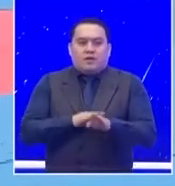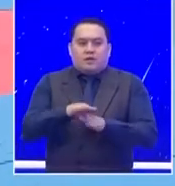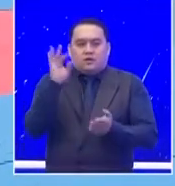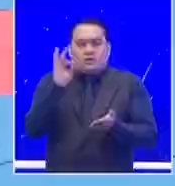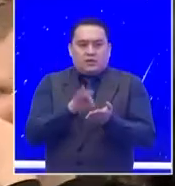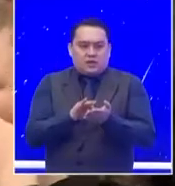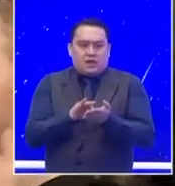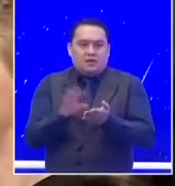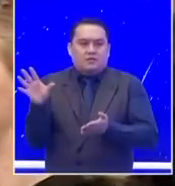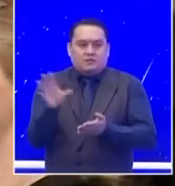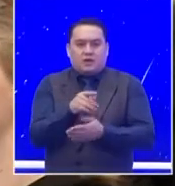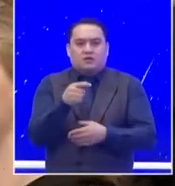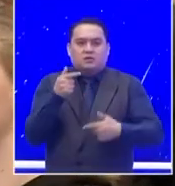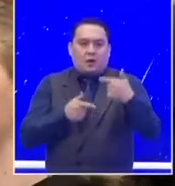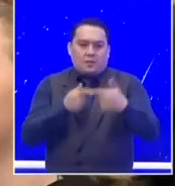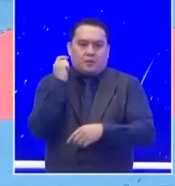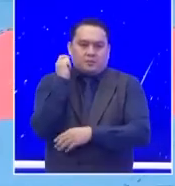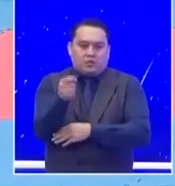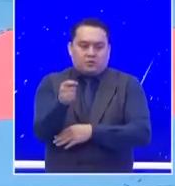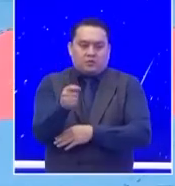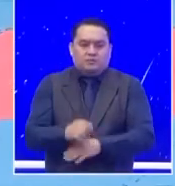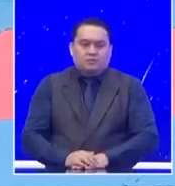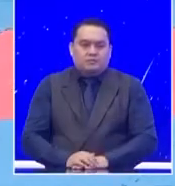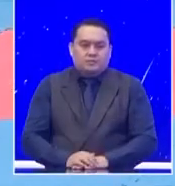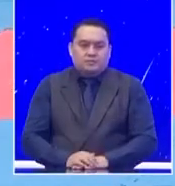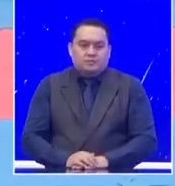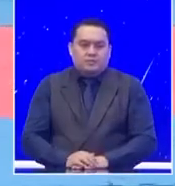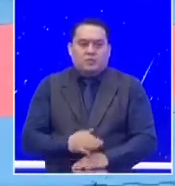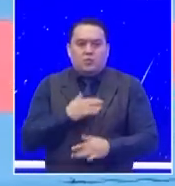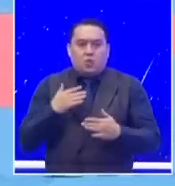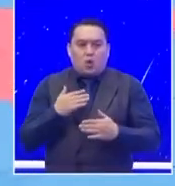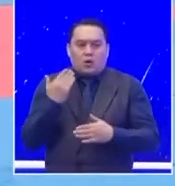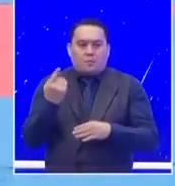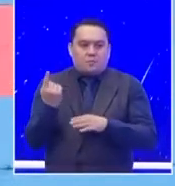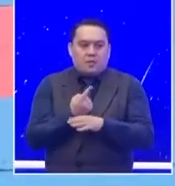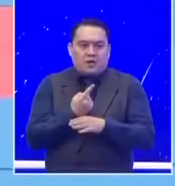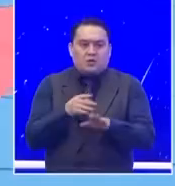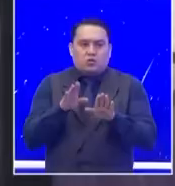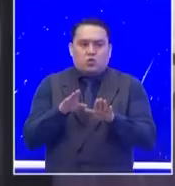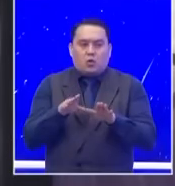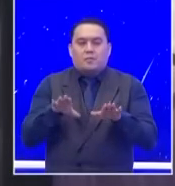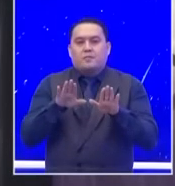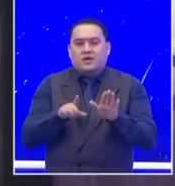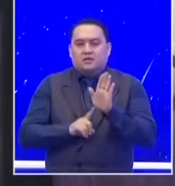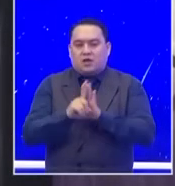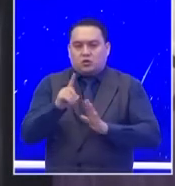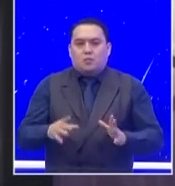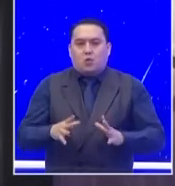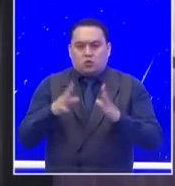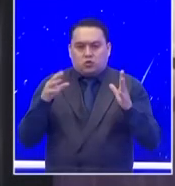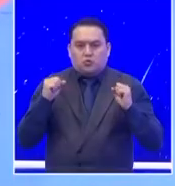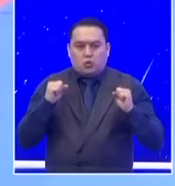поставленной задачей и всех своих соперников победил с большим отрывом досрочно. А вот для многих ребят это первенство стало лишь отправной точкой в большой спорт.